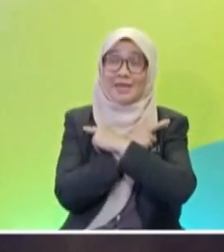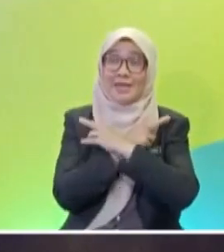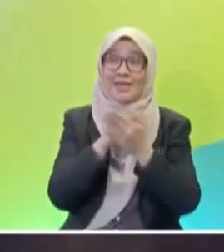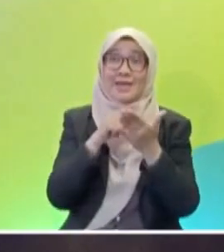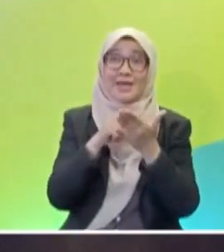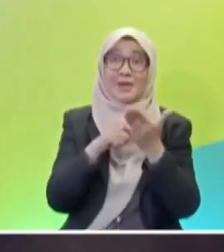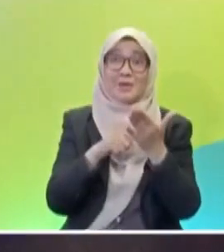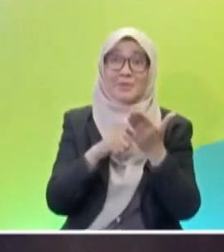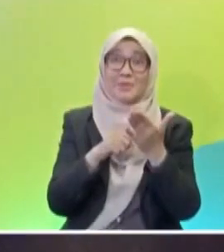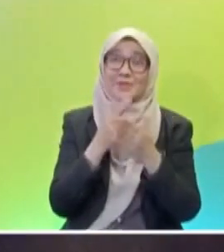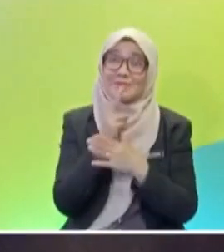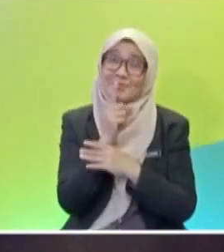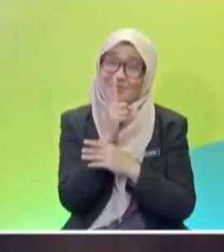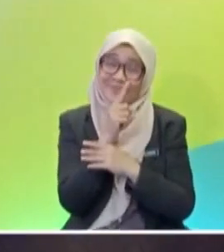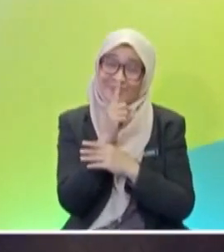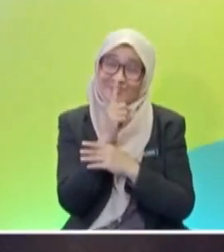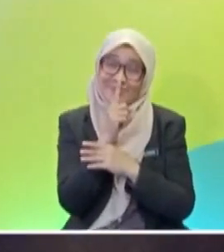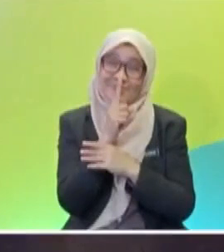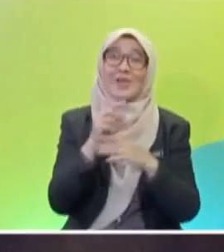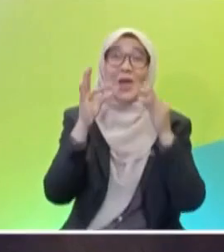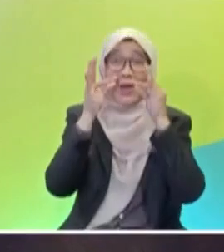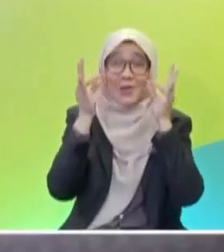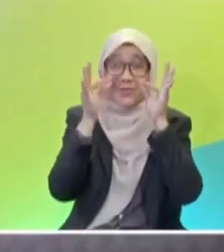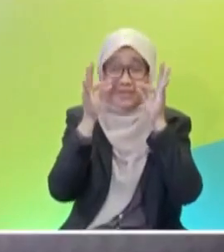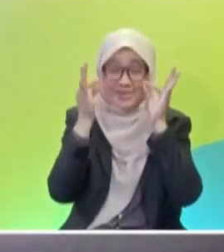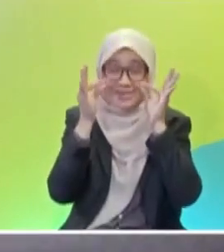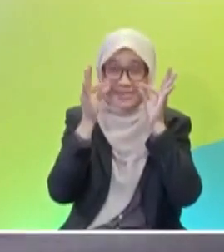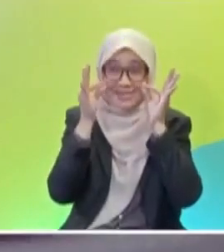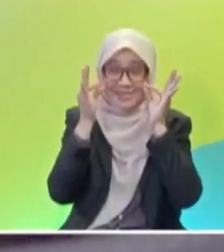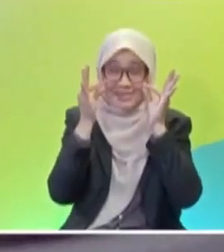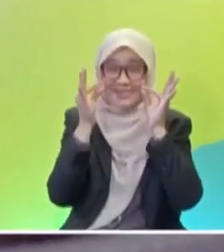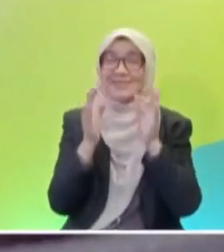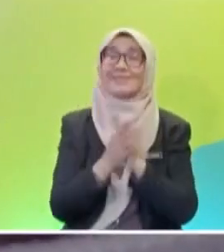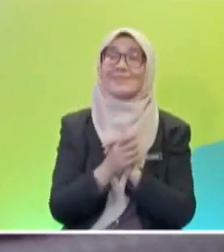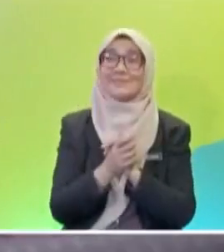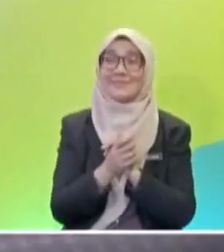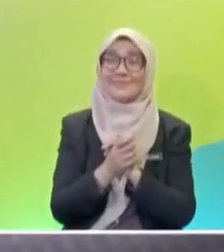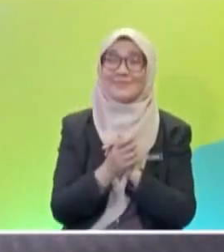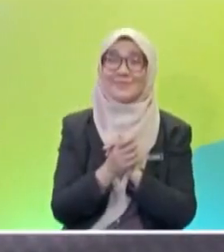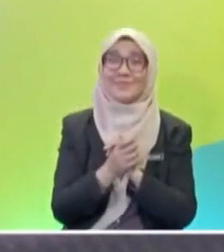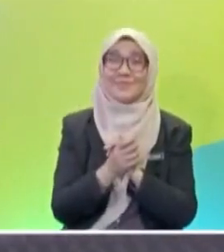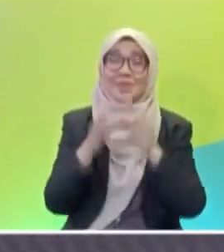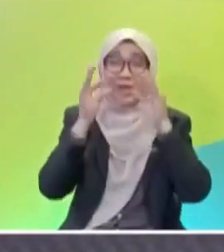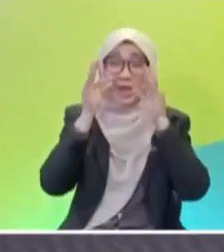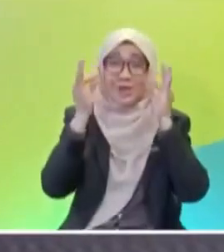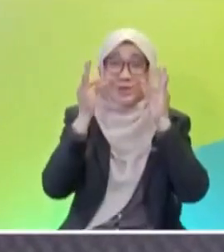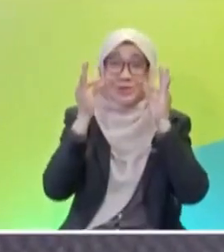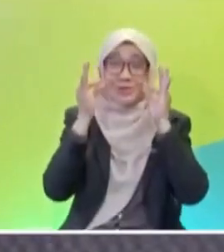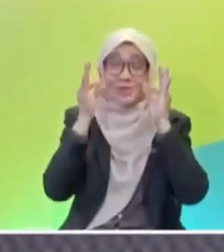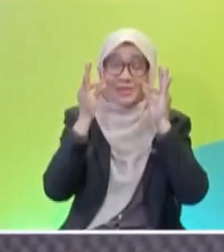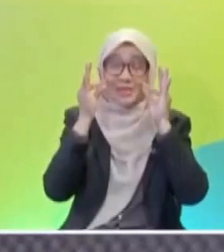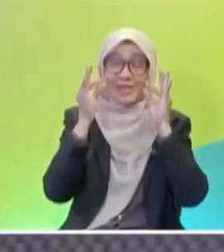nya ya Eko Kucing ya Kucing ini adalah kucing kesayangan